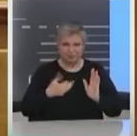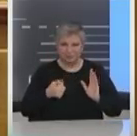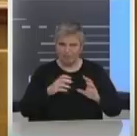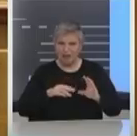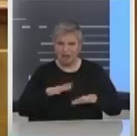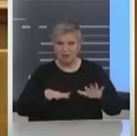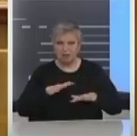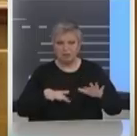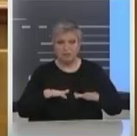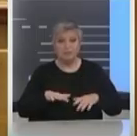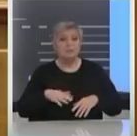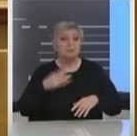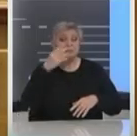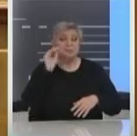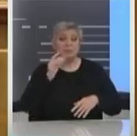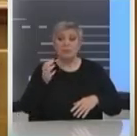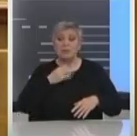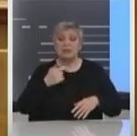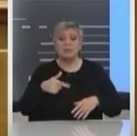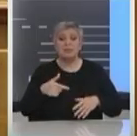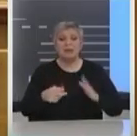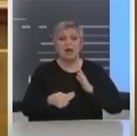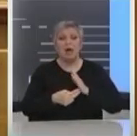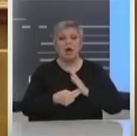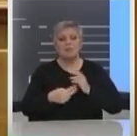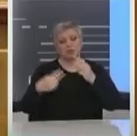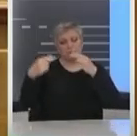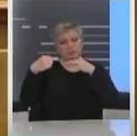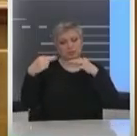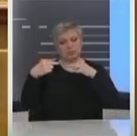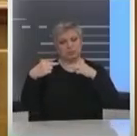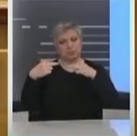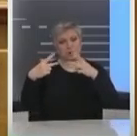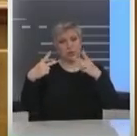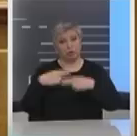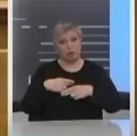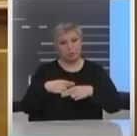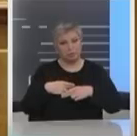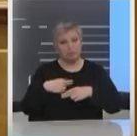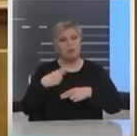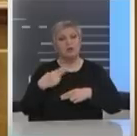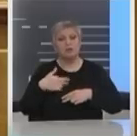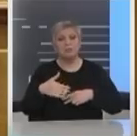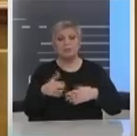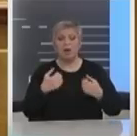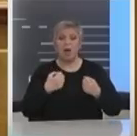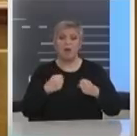τον Αύγουστο τελειώνει η επιτροπία και ότι η χώρα ανακτά την οικονομική της αυτονομία.